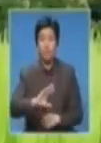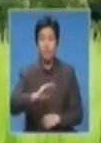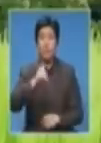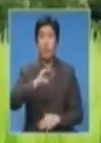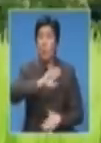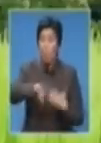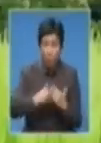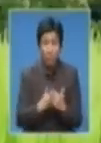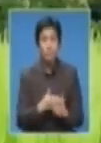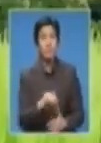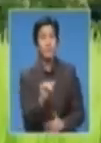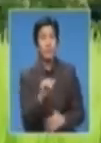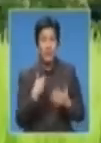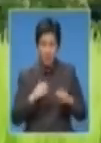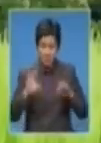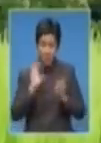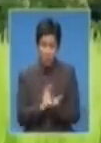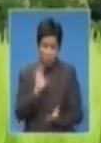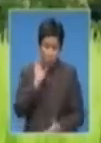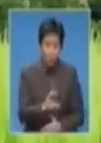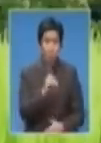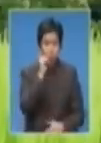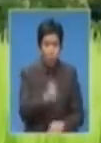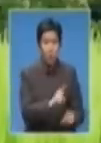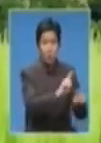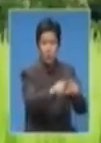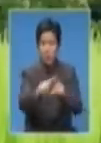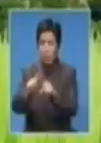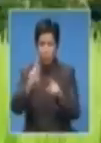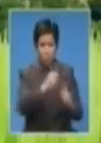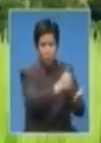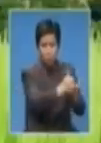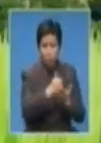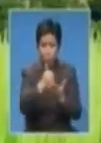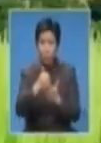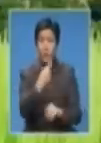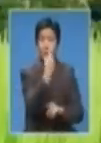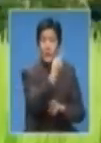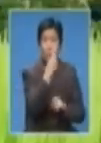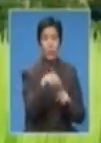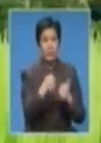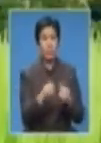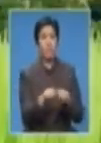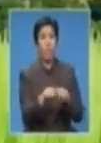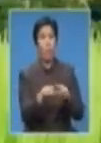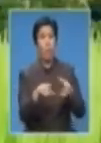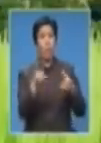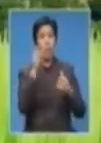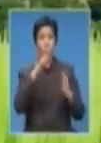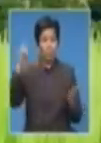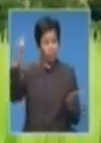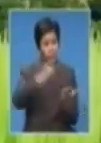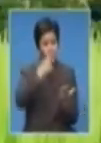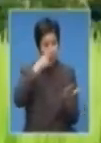ช่ทั้งหมดอยู่แล้วนะครับการลงทุนภาครัฐเนี่ยมันอยู่ที่ทุกภาคส่วนต้องช่วยกันนะครับการท่องเที่ยวช่วงนี้ก็เจริญเติบโตดีนะครับมีคนมาเ